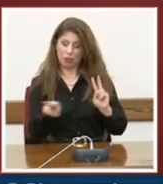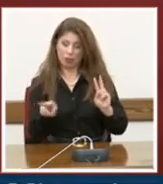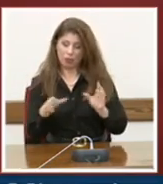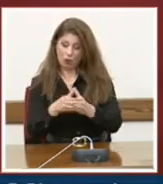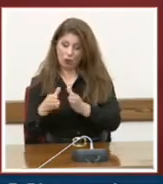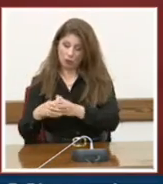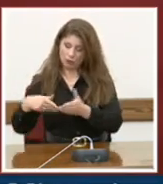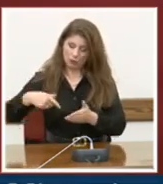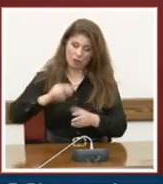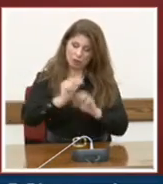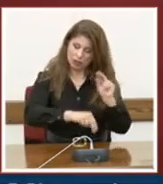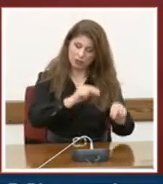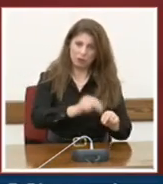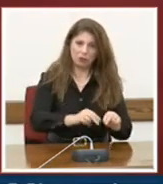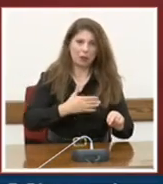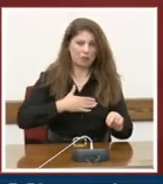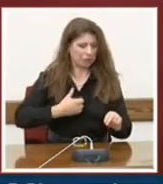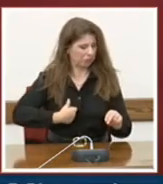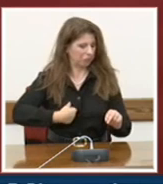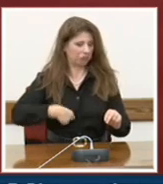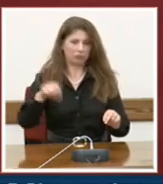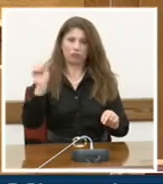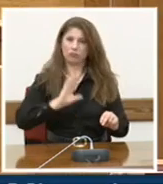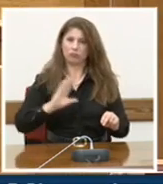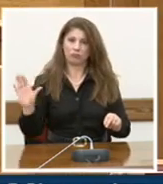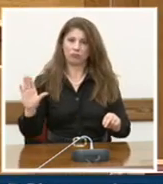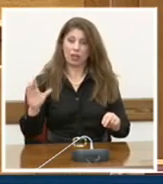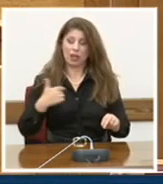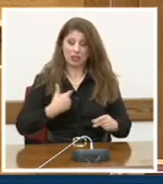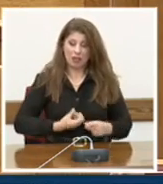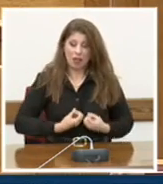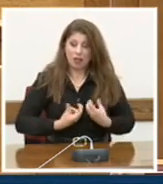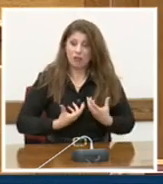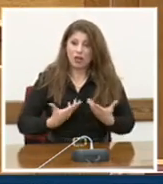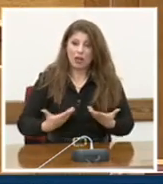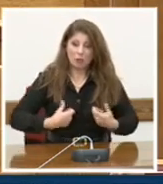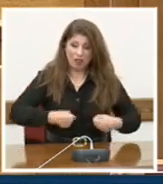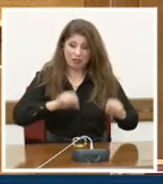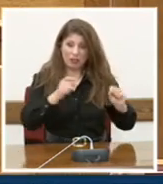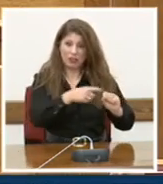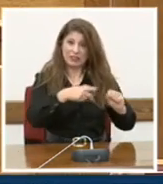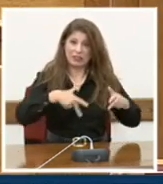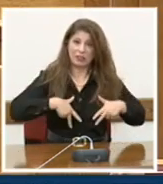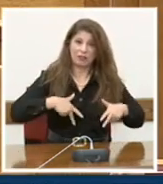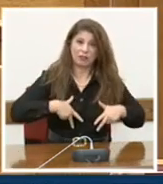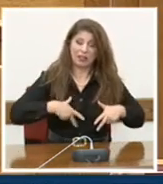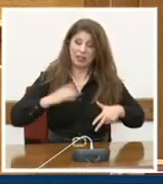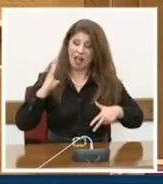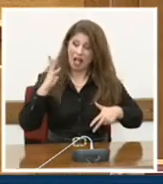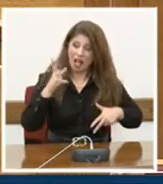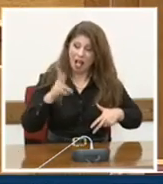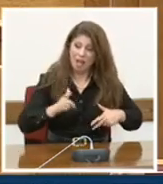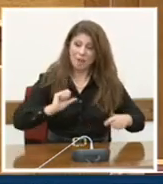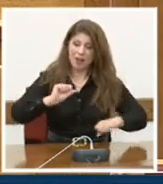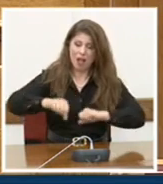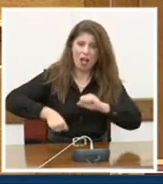Την εκφράζει κυρίως μέσα από τον καθημερινό αγώνα σε όλη τη χώρα, παντού